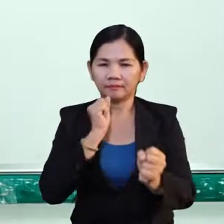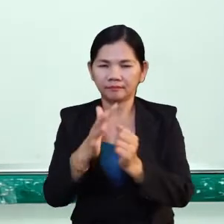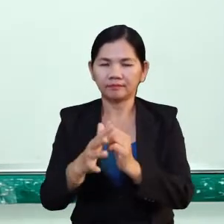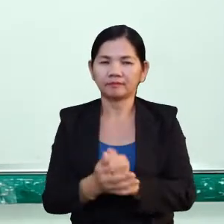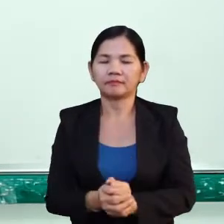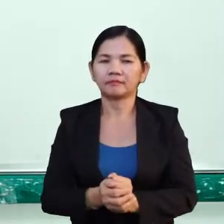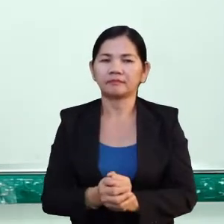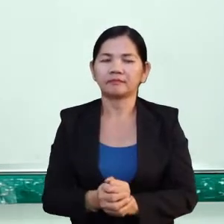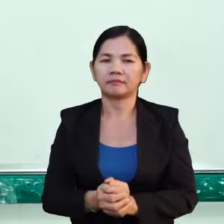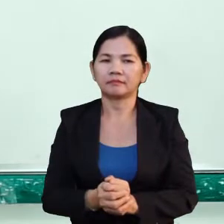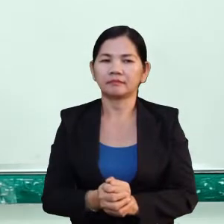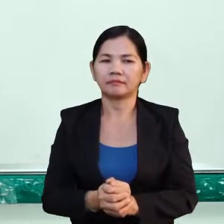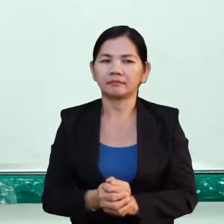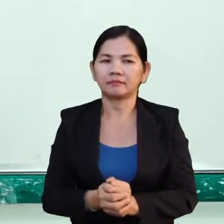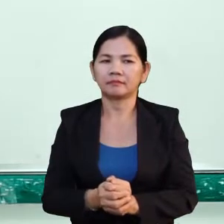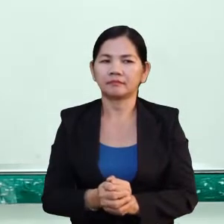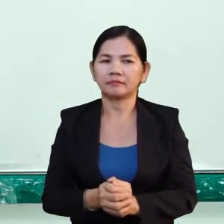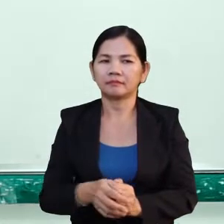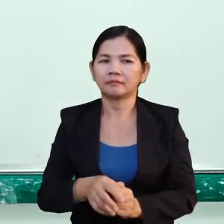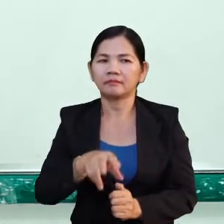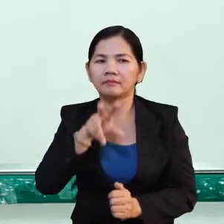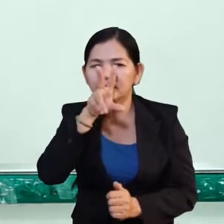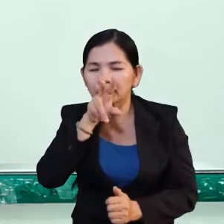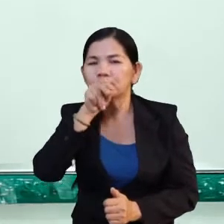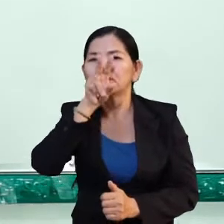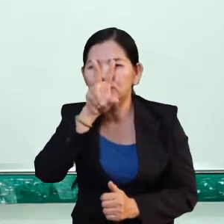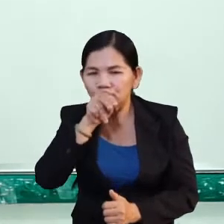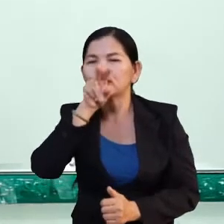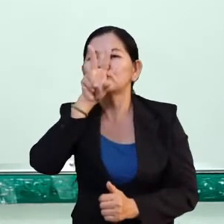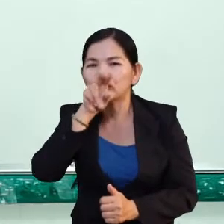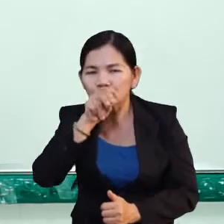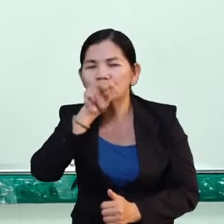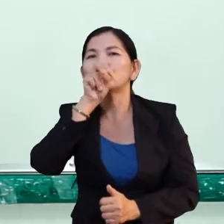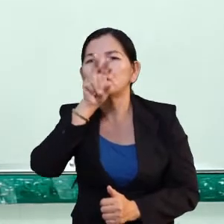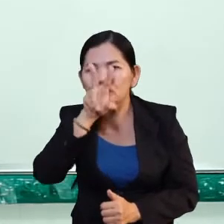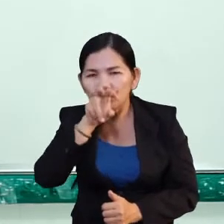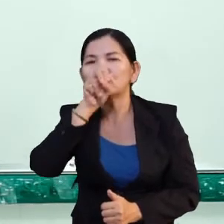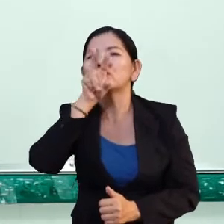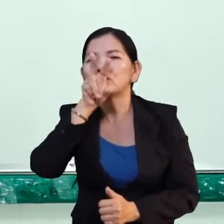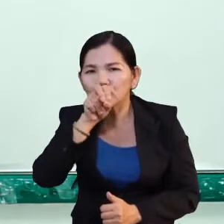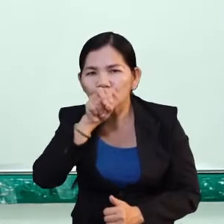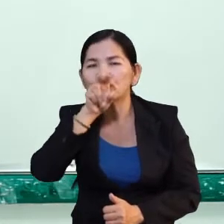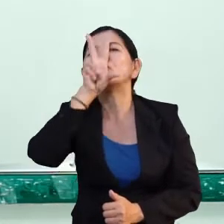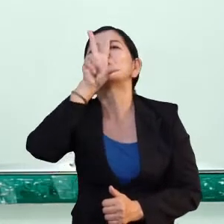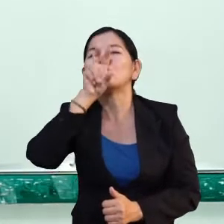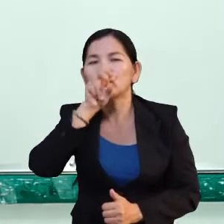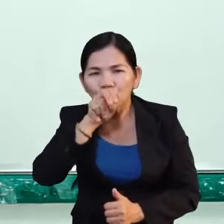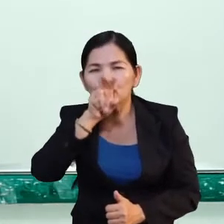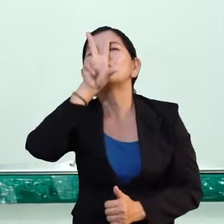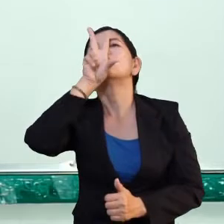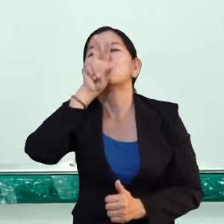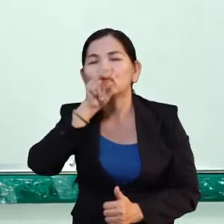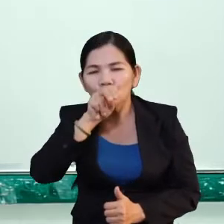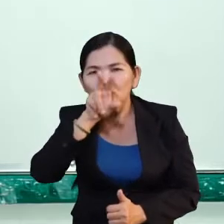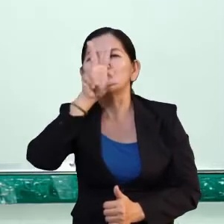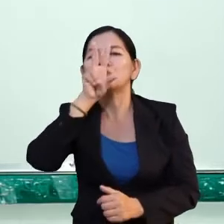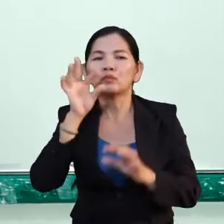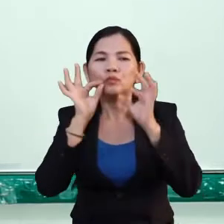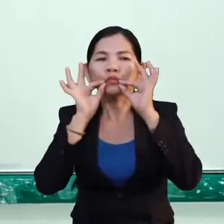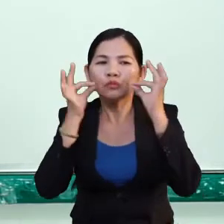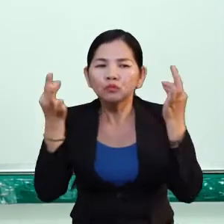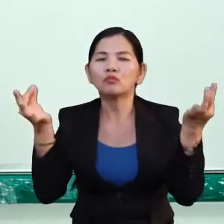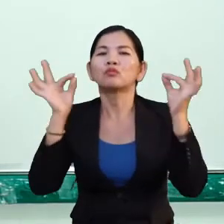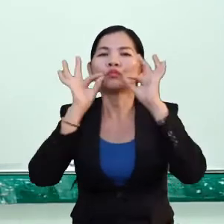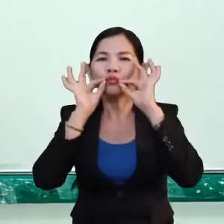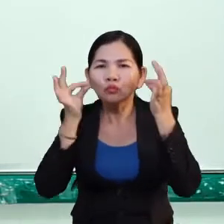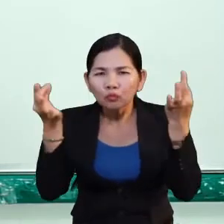មសន្ទាកាប់កាប់សន្ទាកាប់កាប់ឆ្មាស្រែក